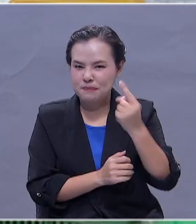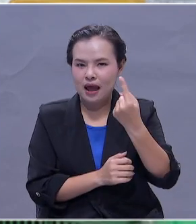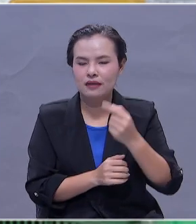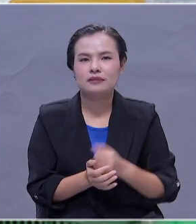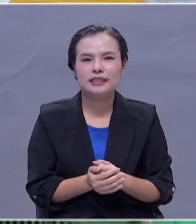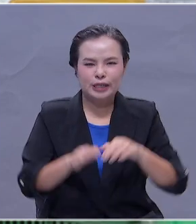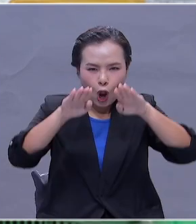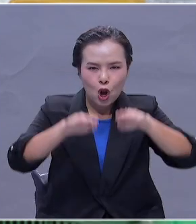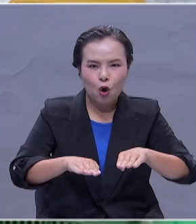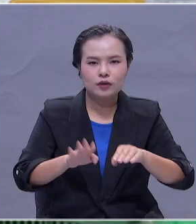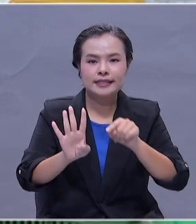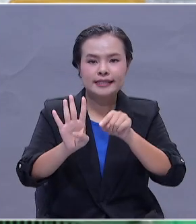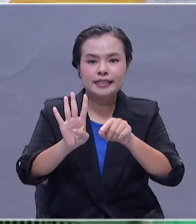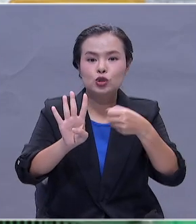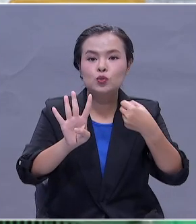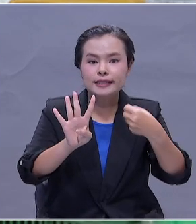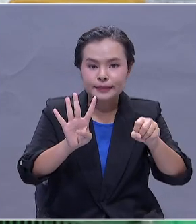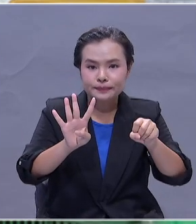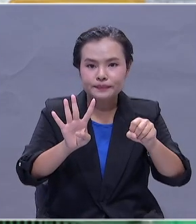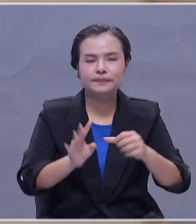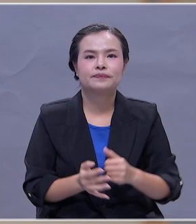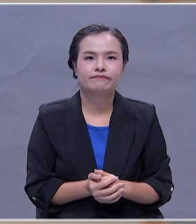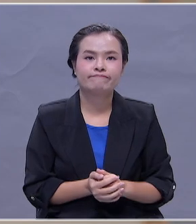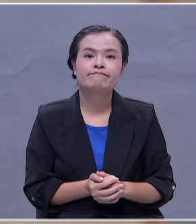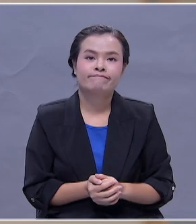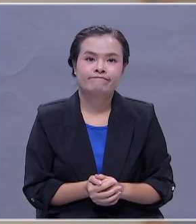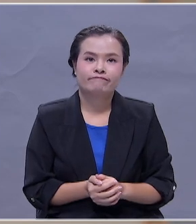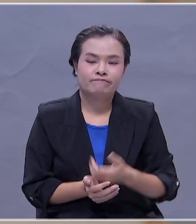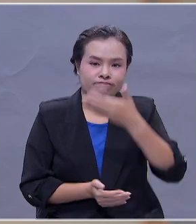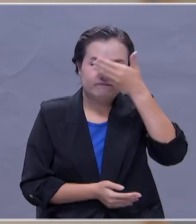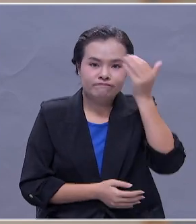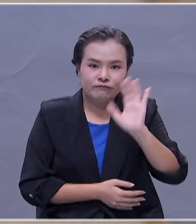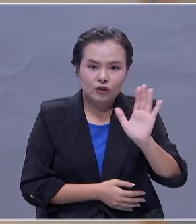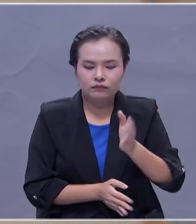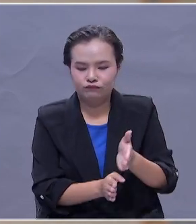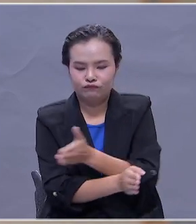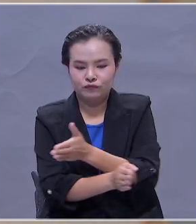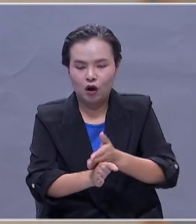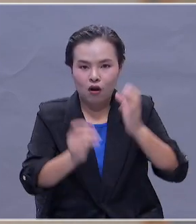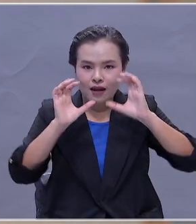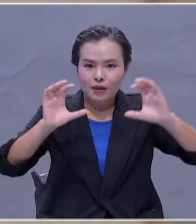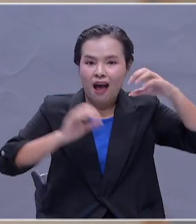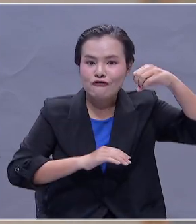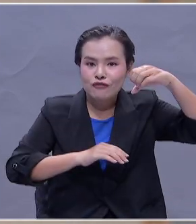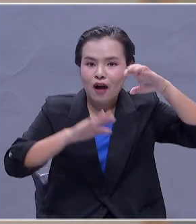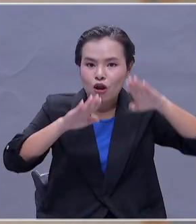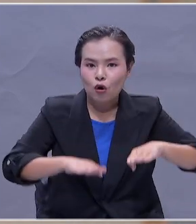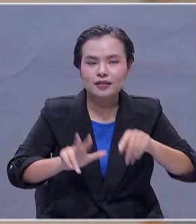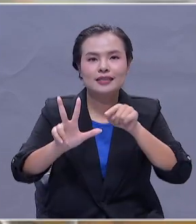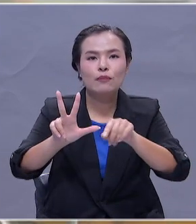ประมาณสัก 4บาท 10สตางค์ต่อหน่วยแต่ก็ต้องไม่ลืมนะคะว่าก่อนที่รัฐบาลเนี่ยจะมีการลดค่าไฟเหลือ